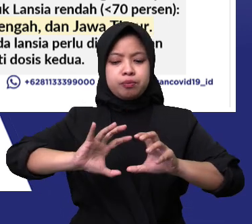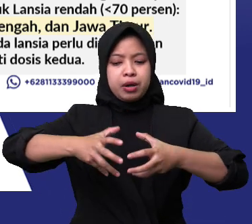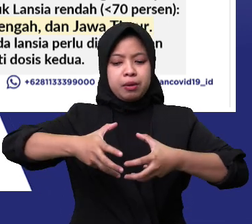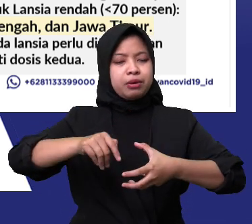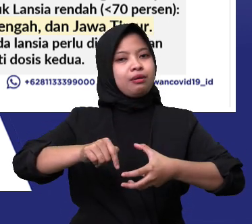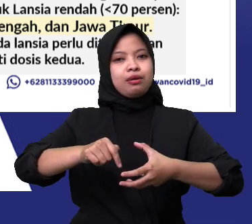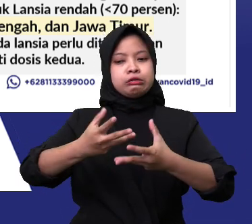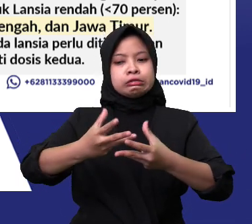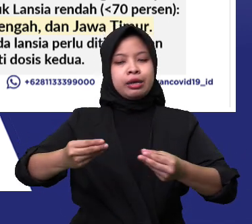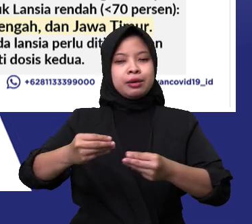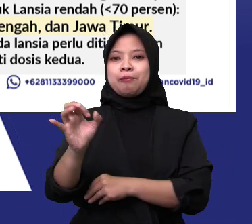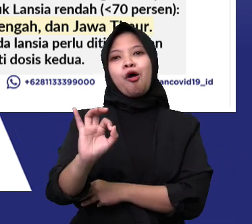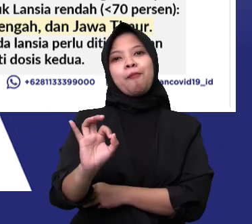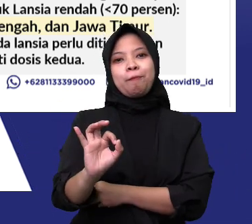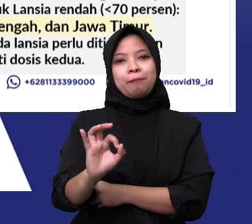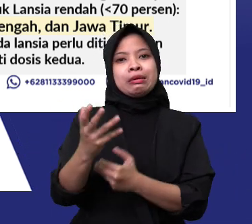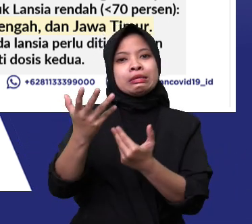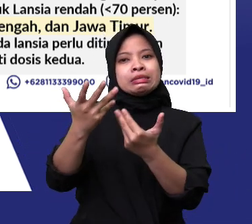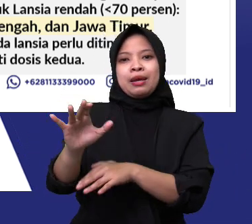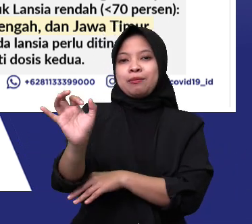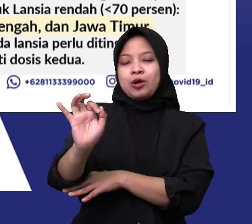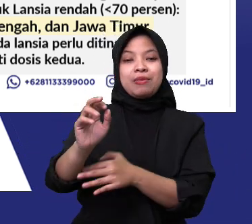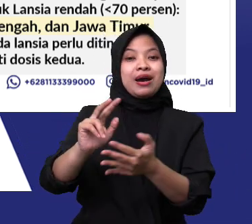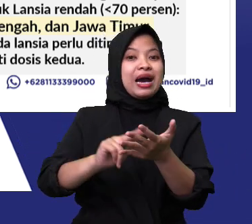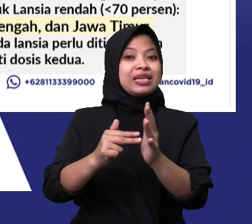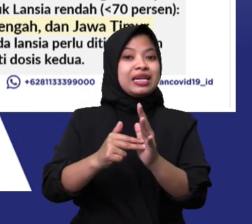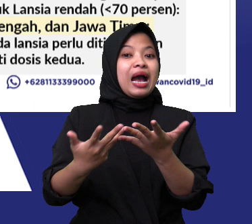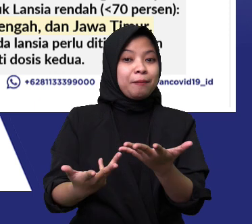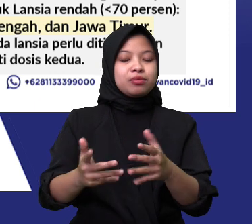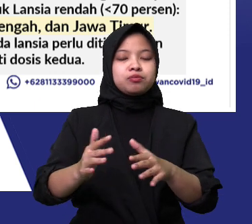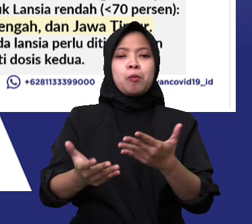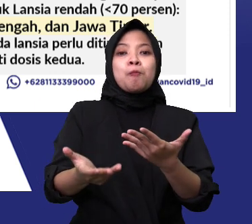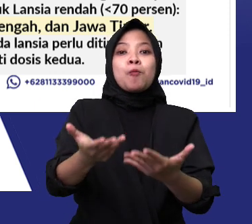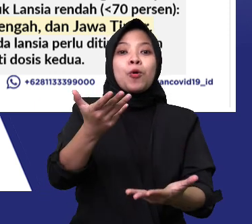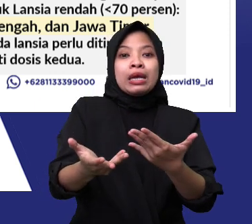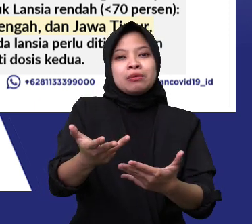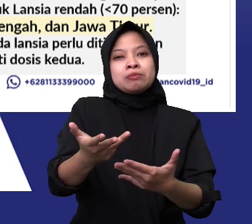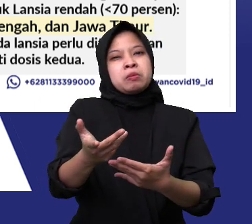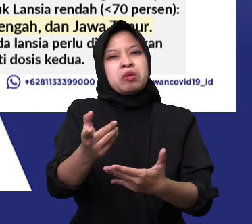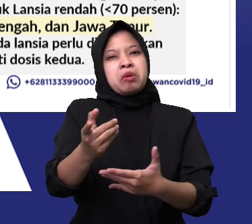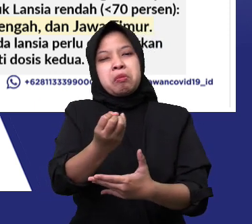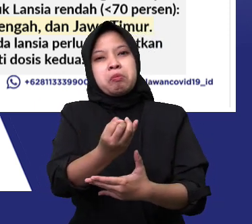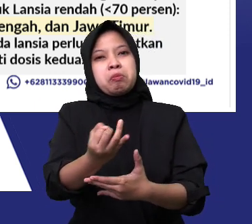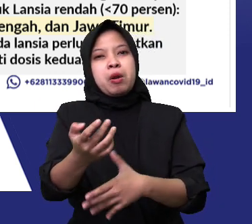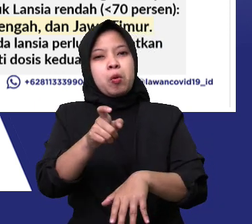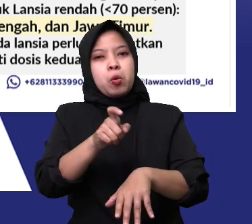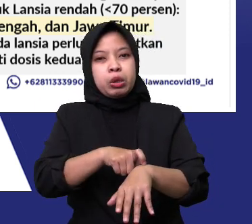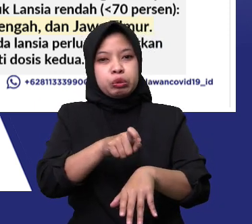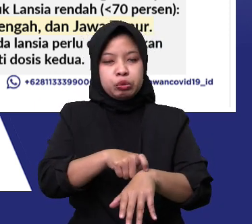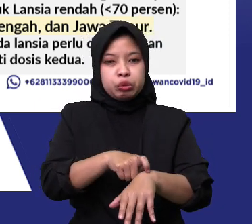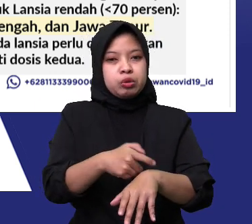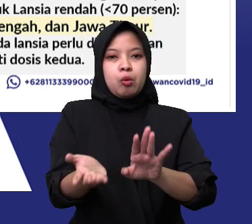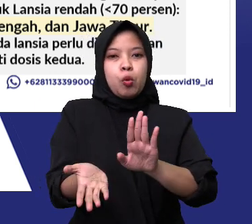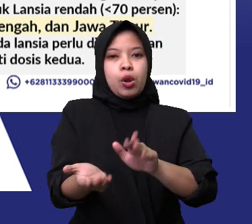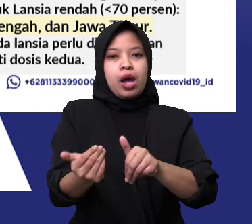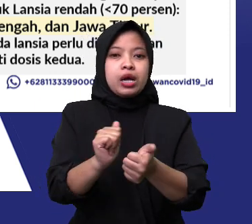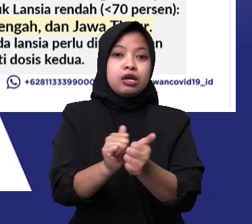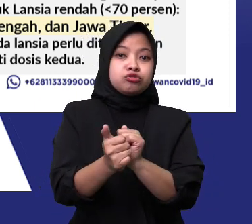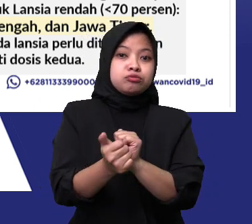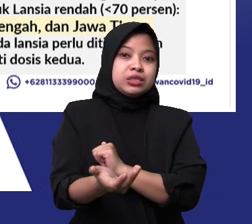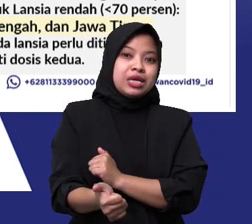belum usai. Artinya, tetap ada kemungkinan untuk di waktu yang akan datang terjadi kembali kenaikan